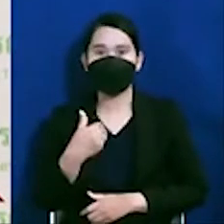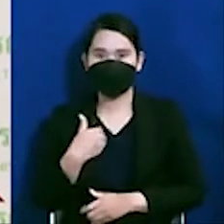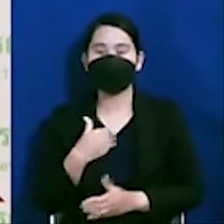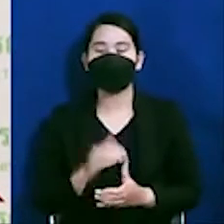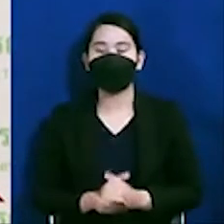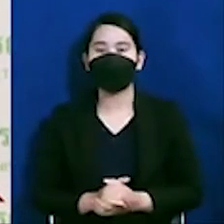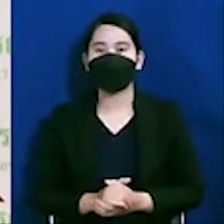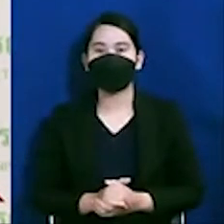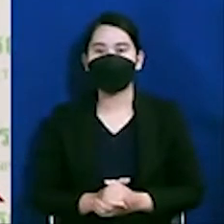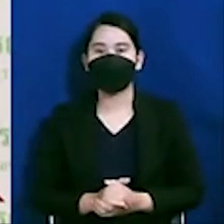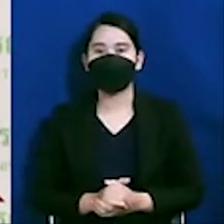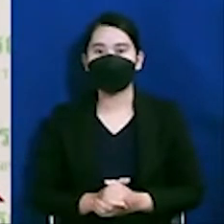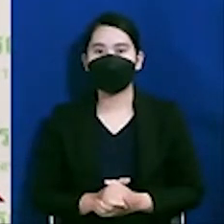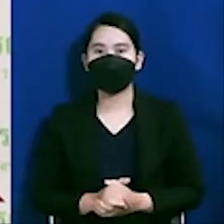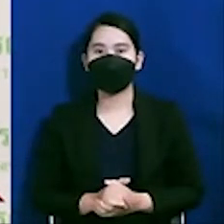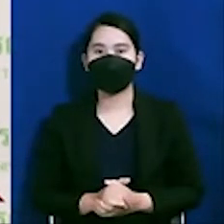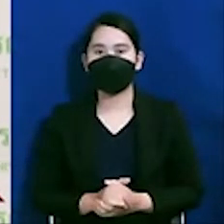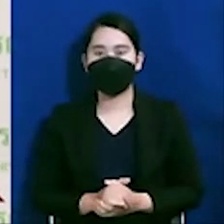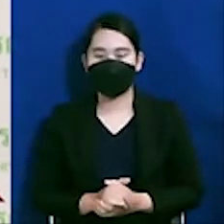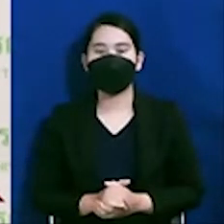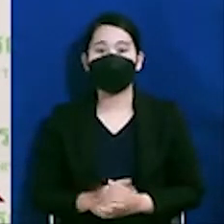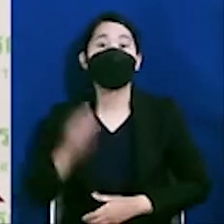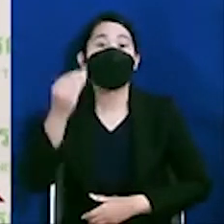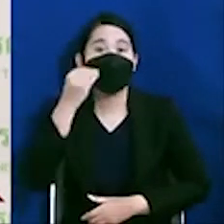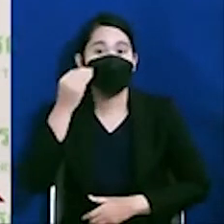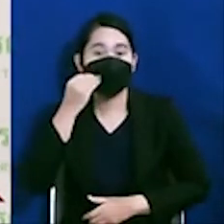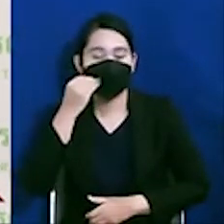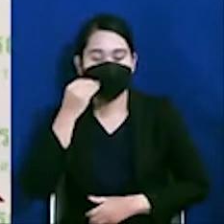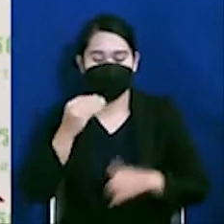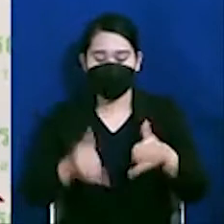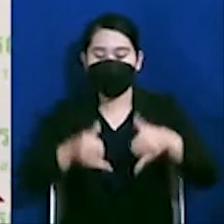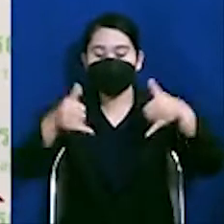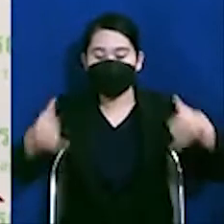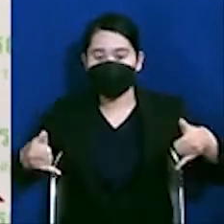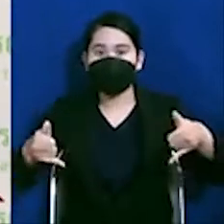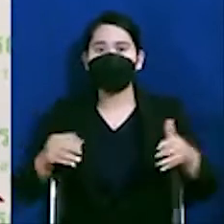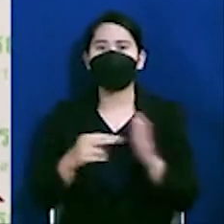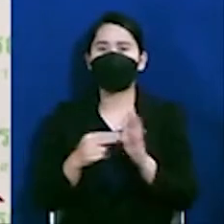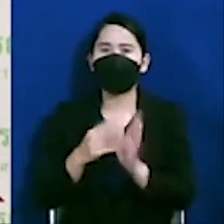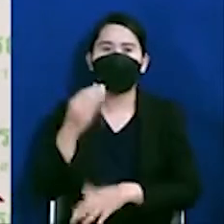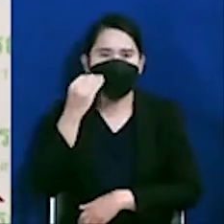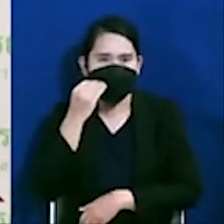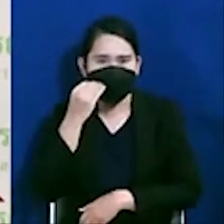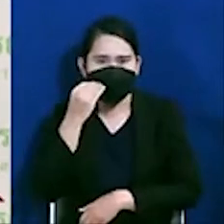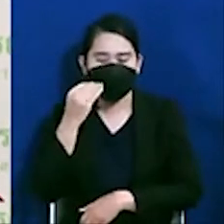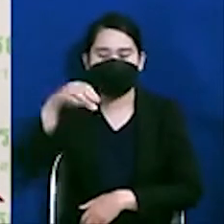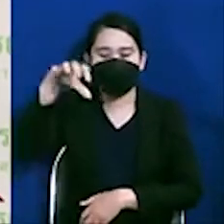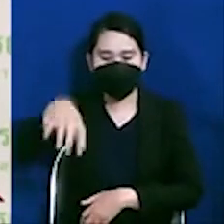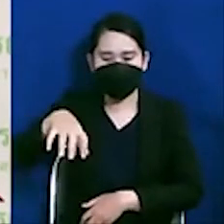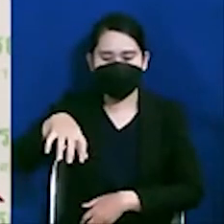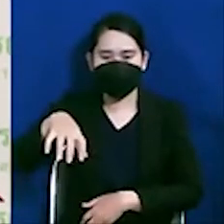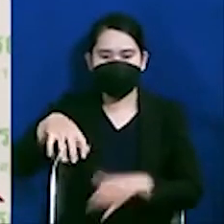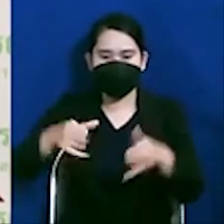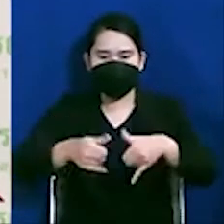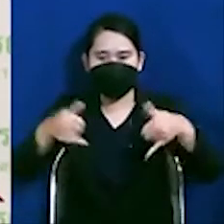การประเมินการแยกกับตัวที่บ้านนะครับหรือที่ชุมชนไม่ว่าจะเป็นพรมisolationหรือคอมพิวเตอร์ที่ isolation